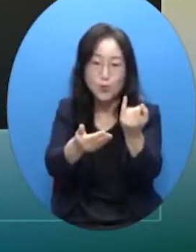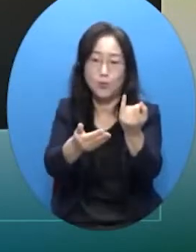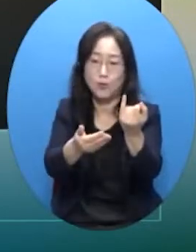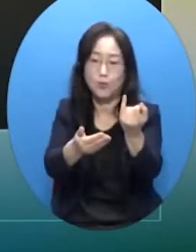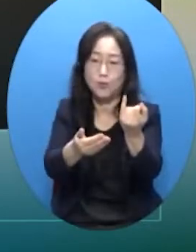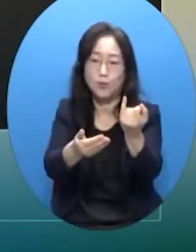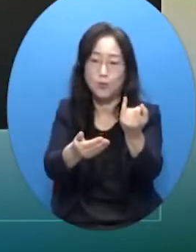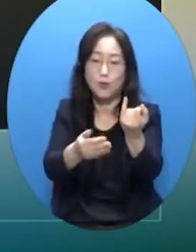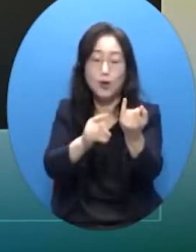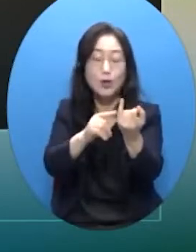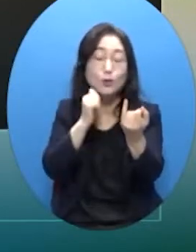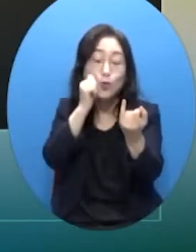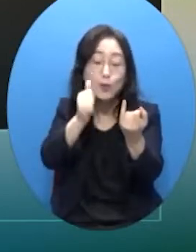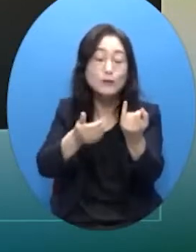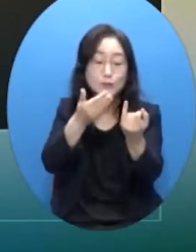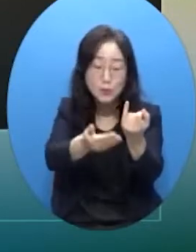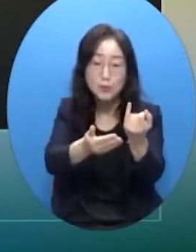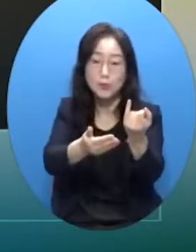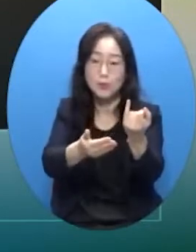바랍니다. 십계명의 은혜.